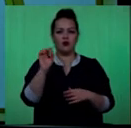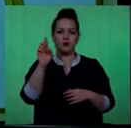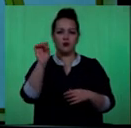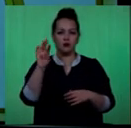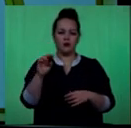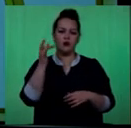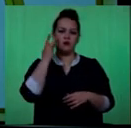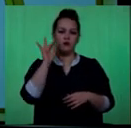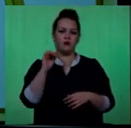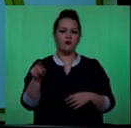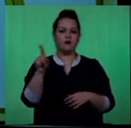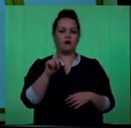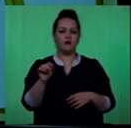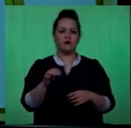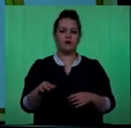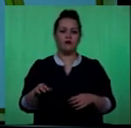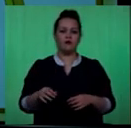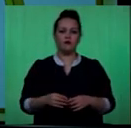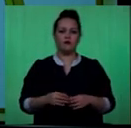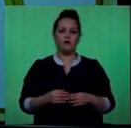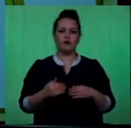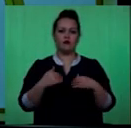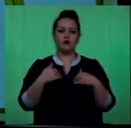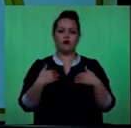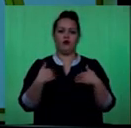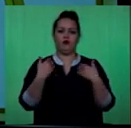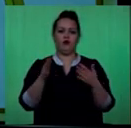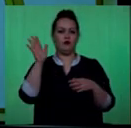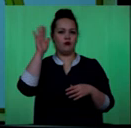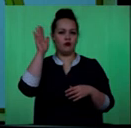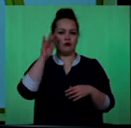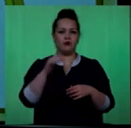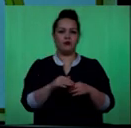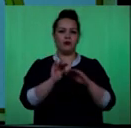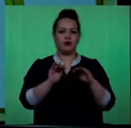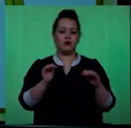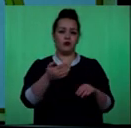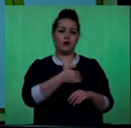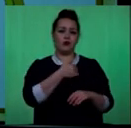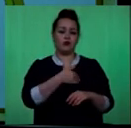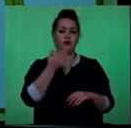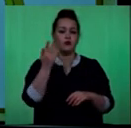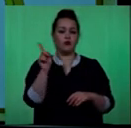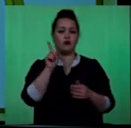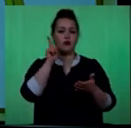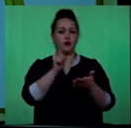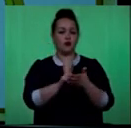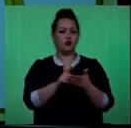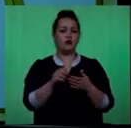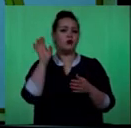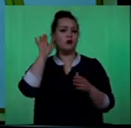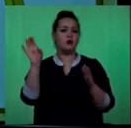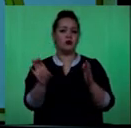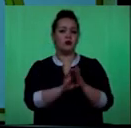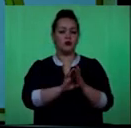вечная слава воде ребята я желаю вам что вы обязательно соблюдали гигиену